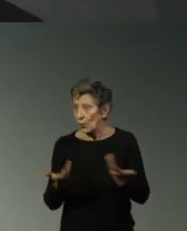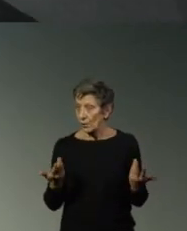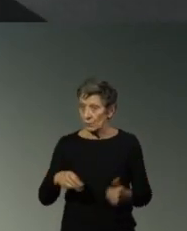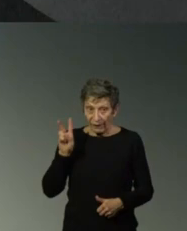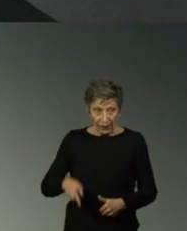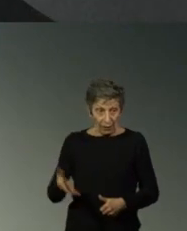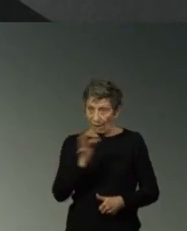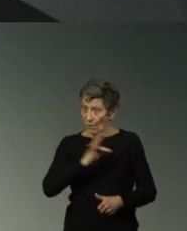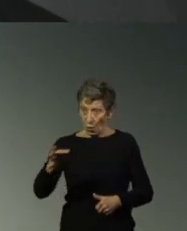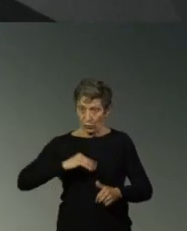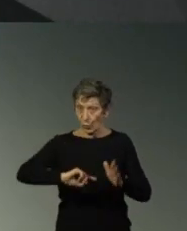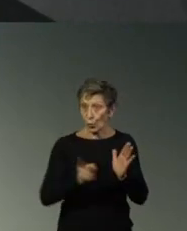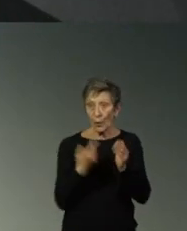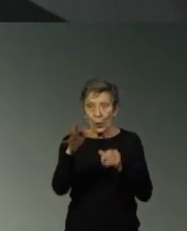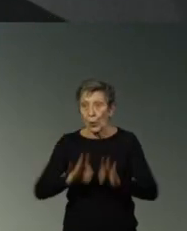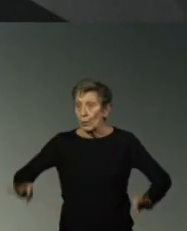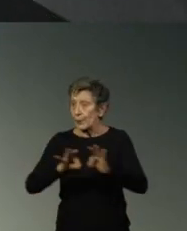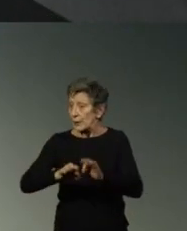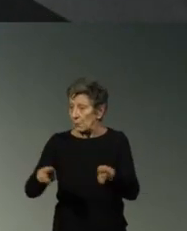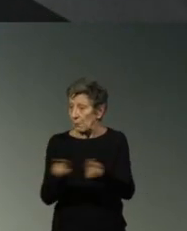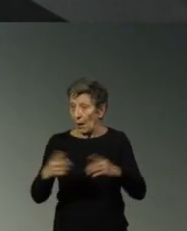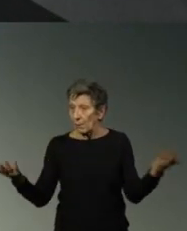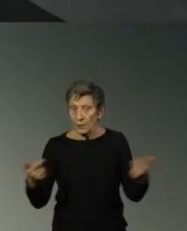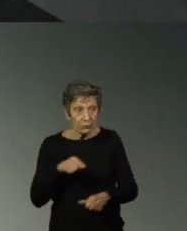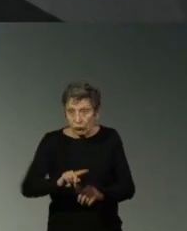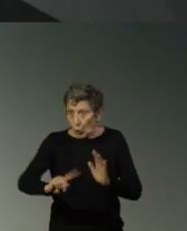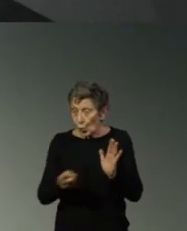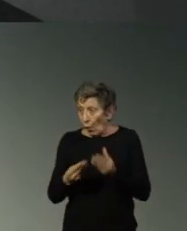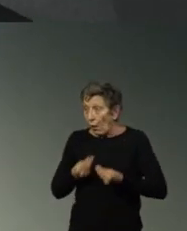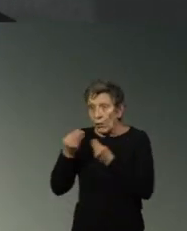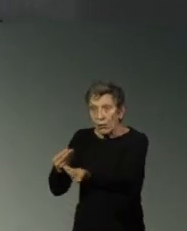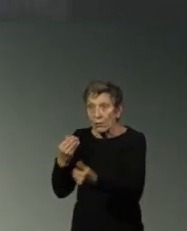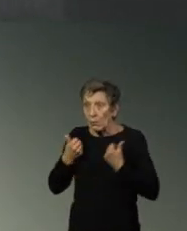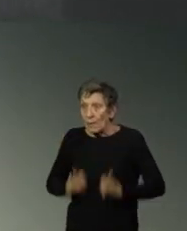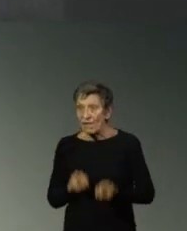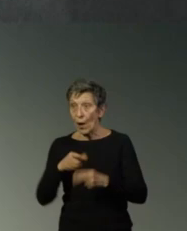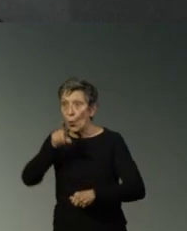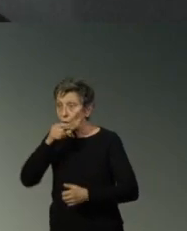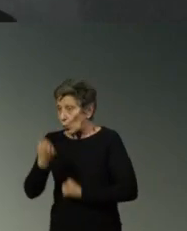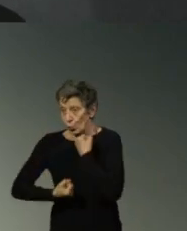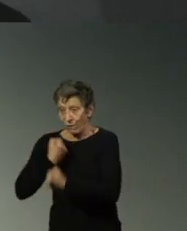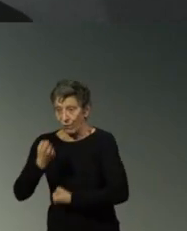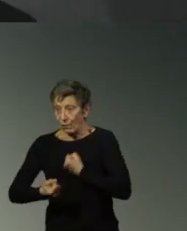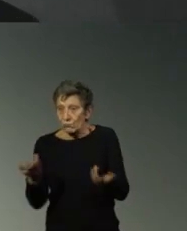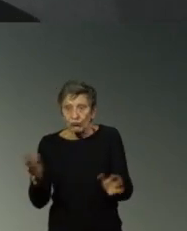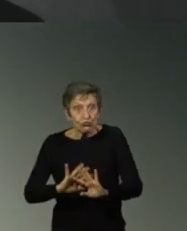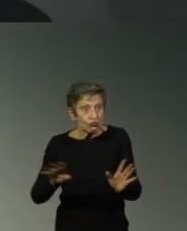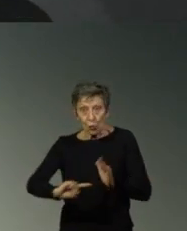en France, mais dans d'autres pays, de faire souffrir sans nécessité des mammifères ou des oiseaux. Donc, pour